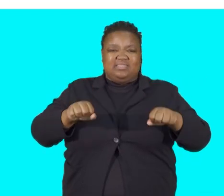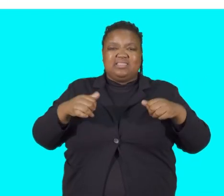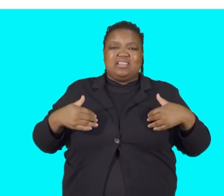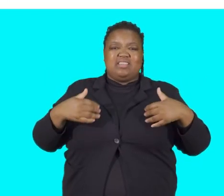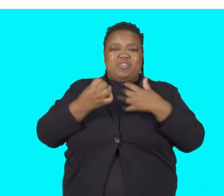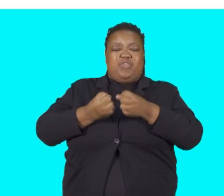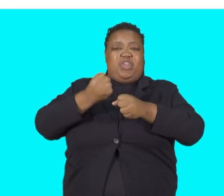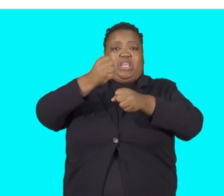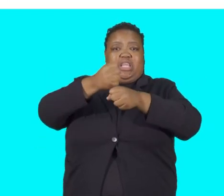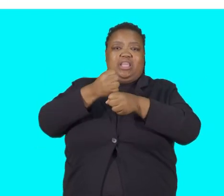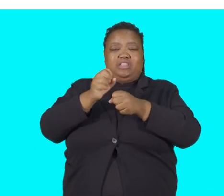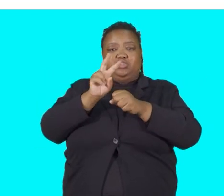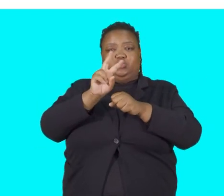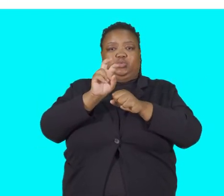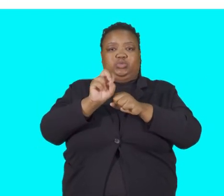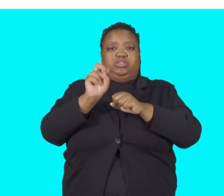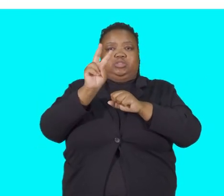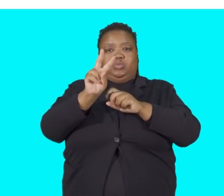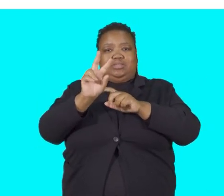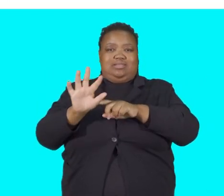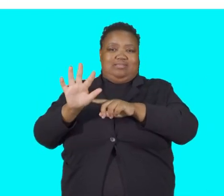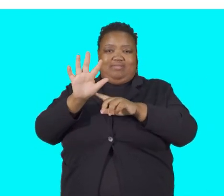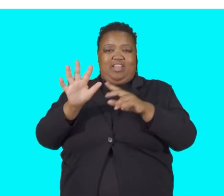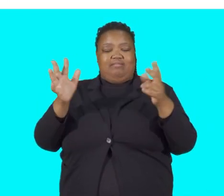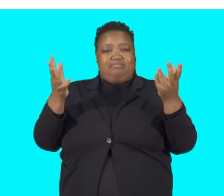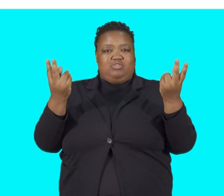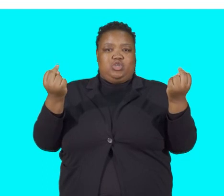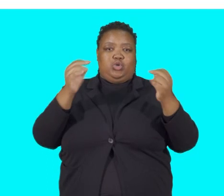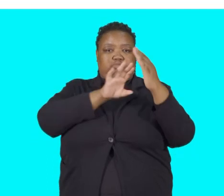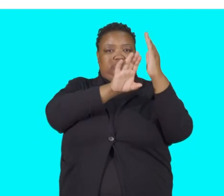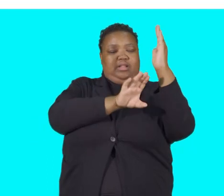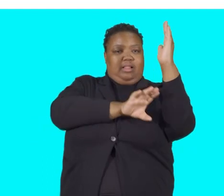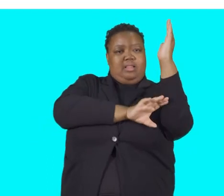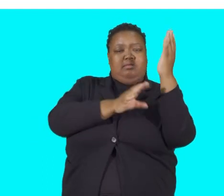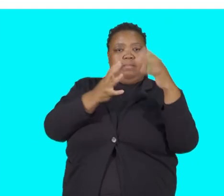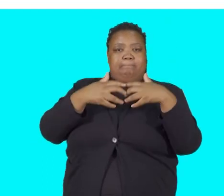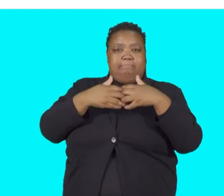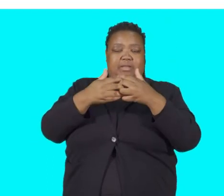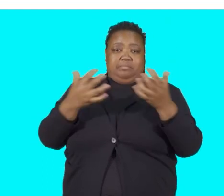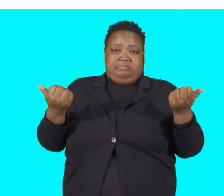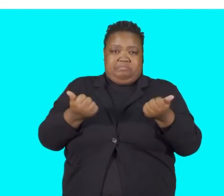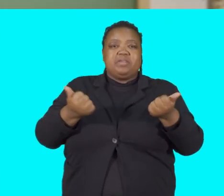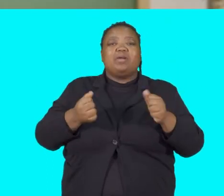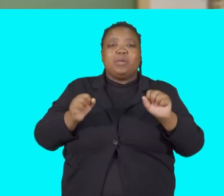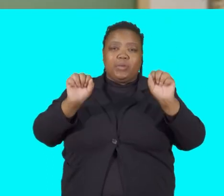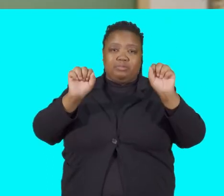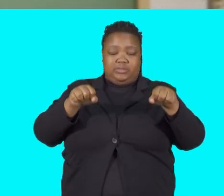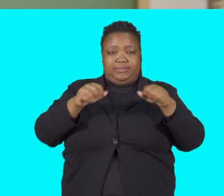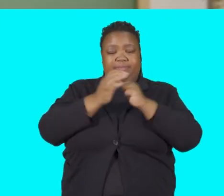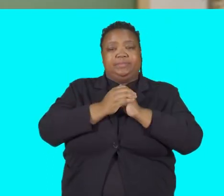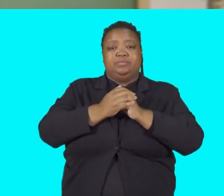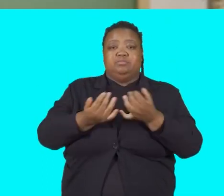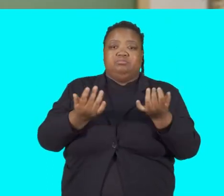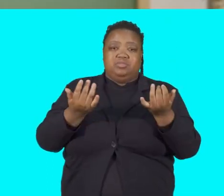ngonyaka wamawaka amabini anamashumi amabini anesihlanu. Kuloko ke boxa bam